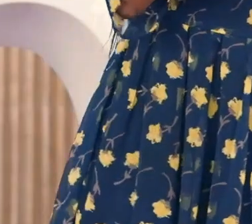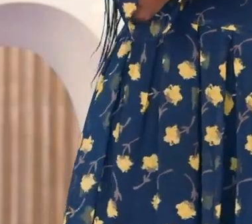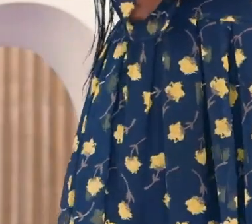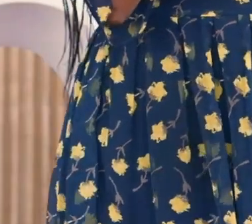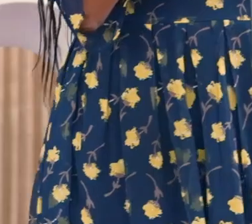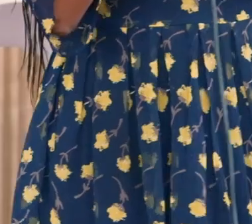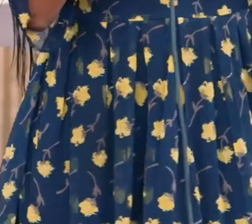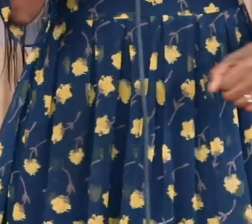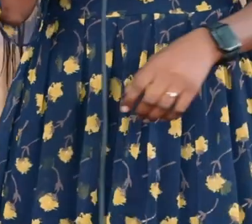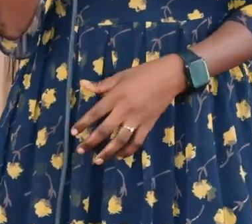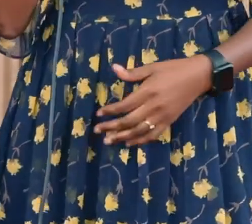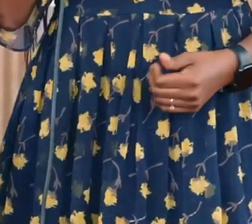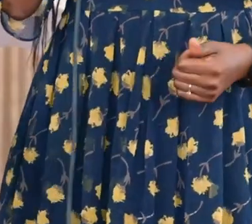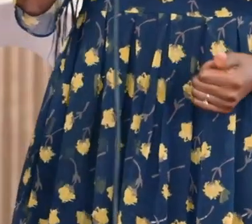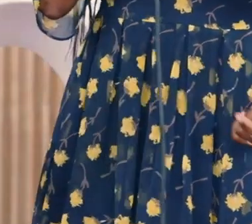nevafambi